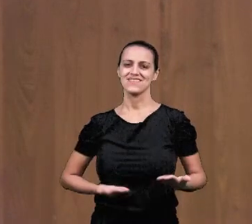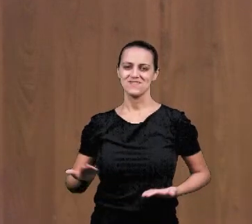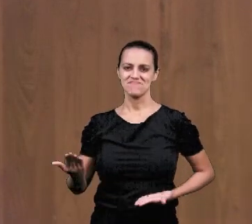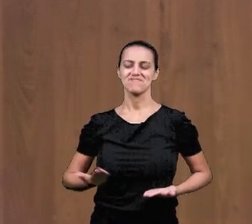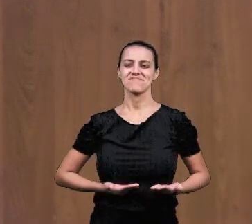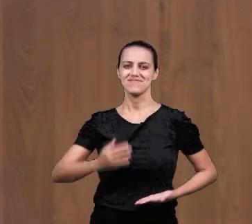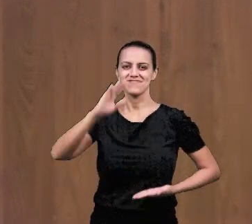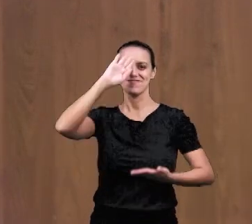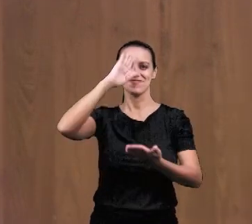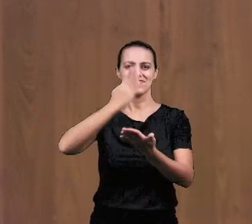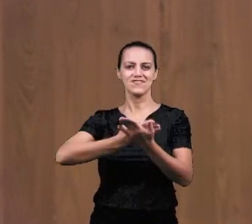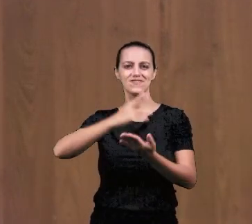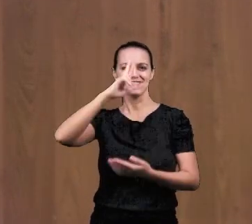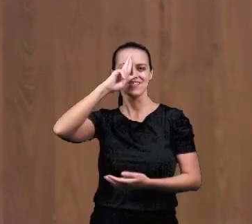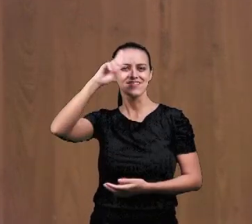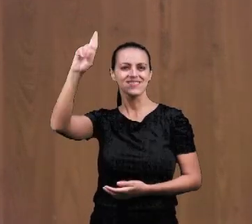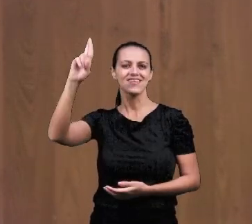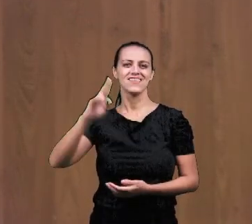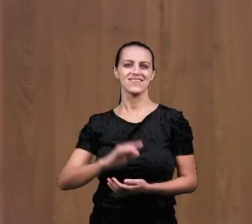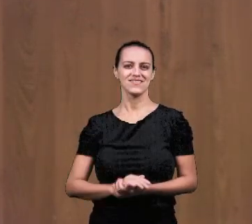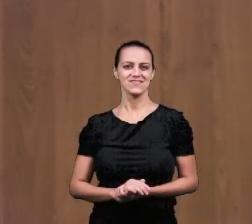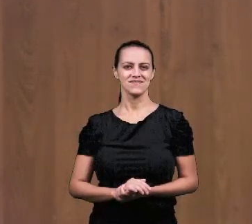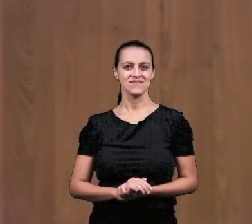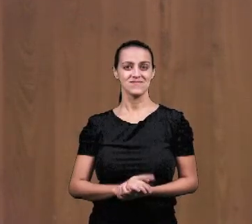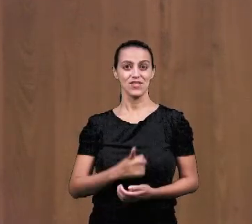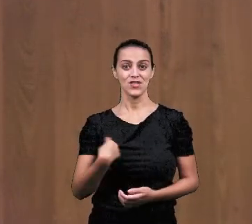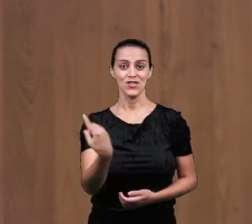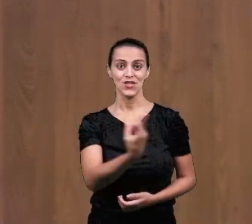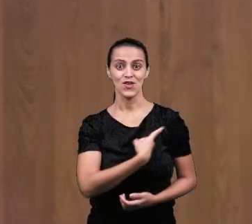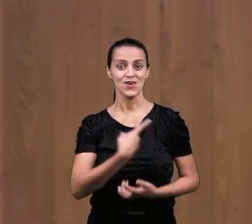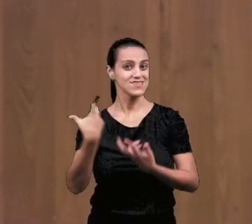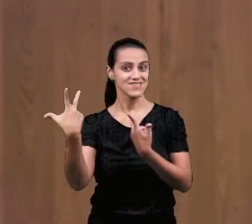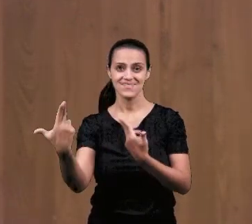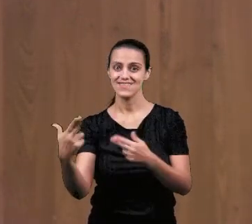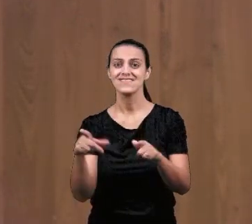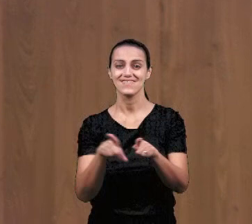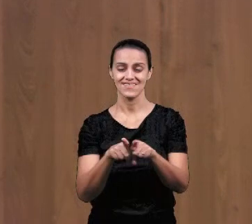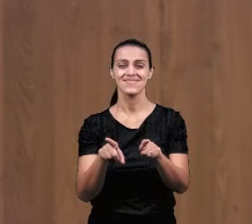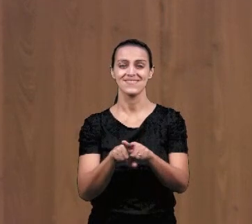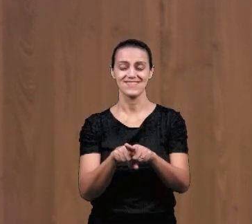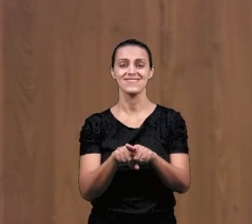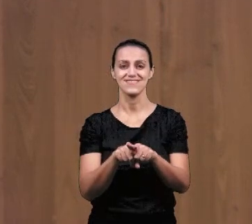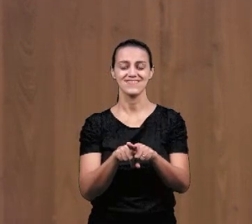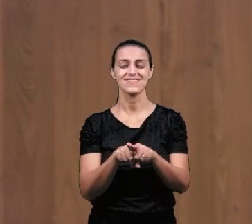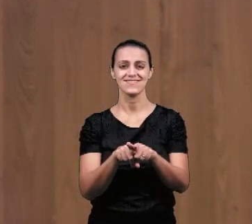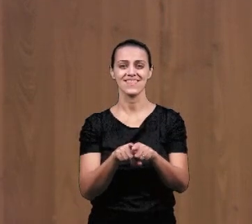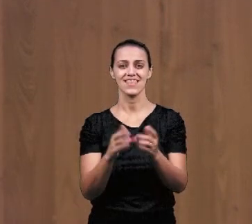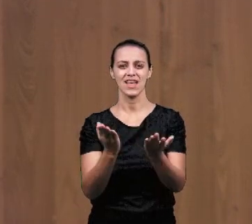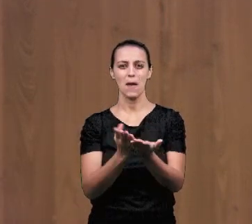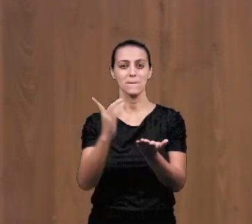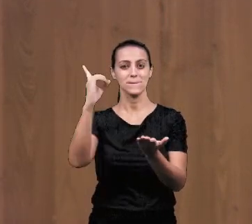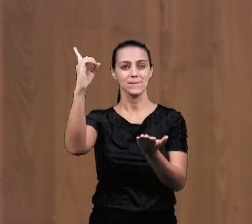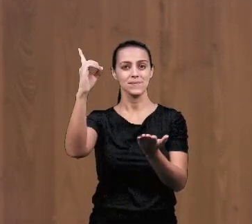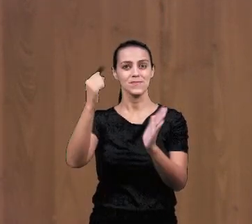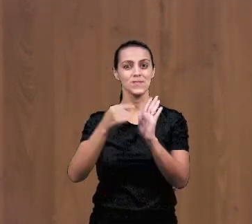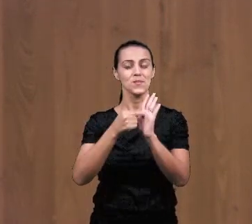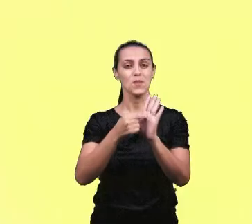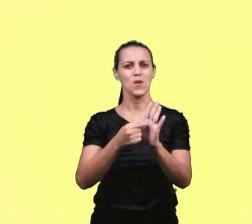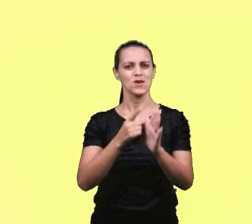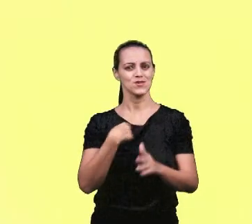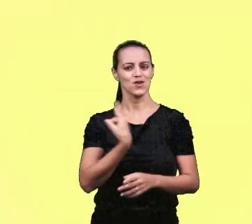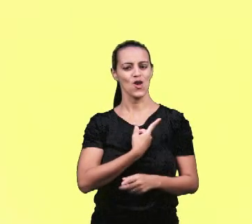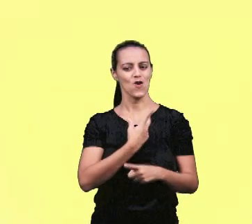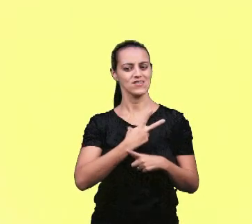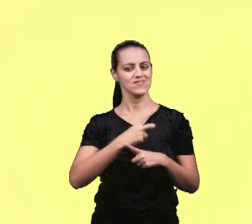Il est allé, il a vaincu les batailles. Nous allons vaincre de cette manière aussi. La parole du Seigneur nous garantit que nous allons